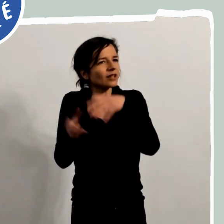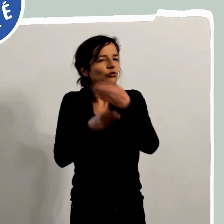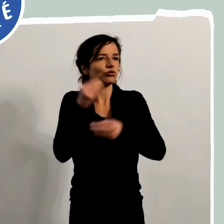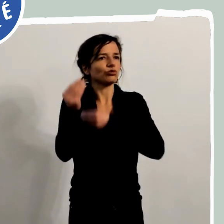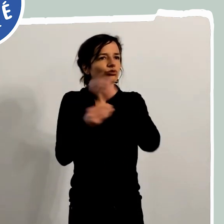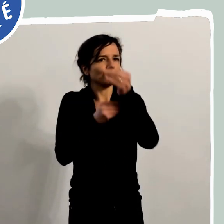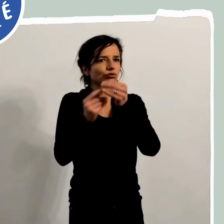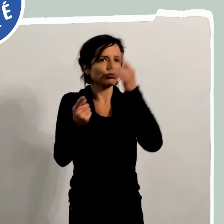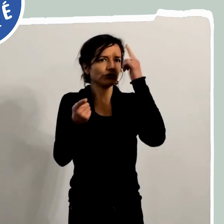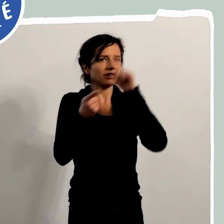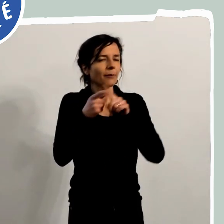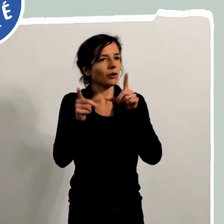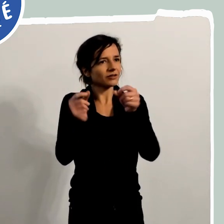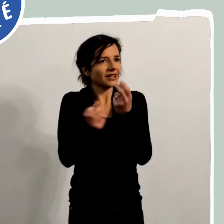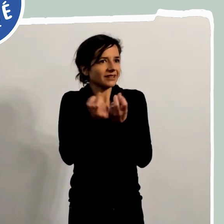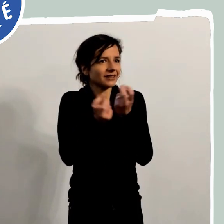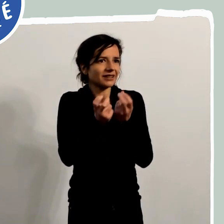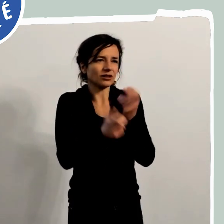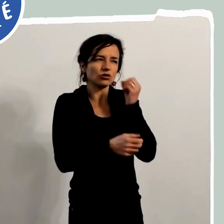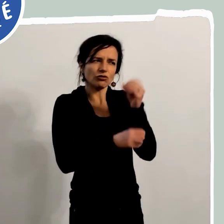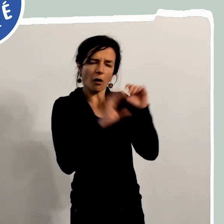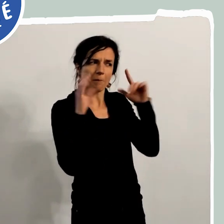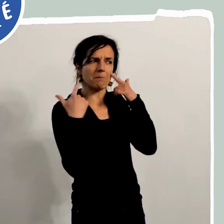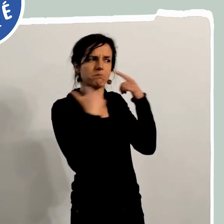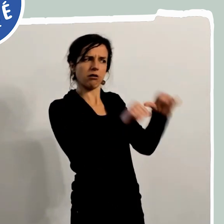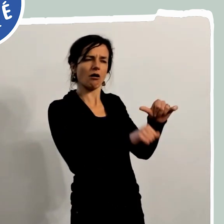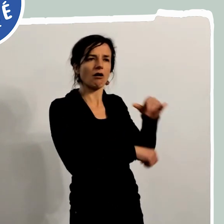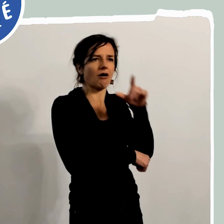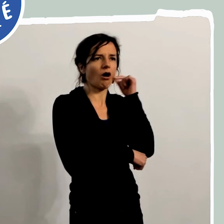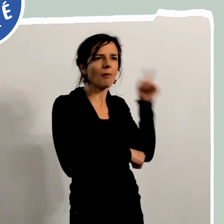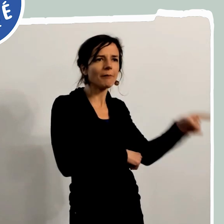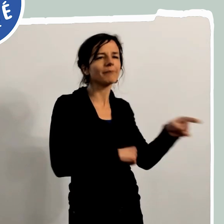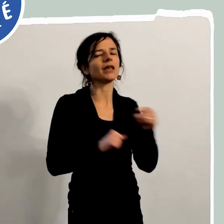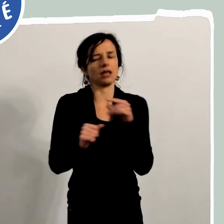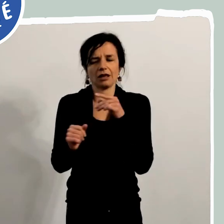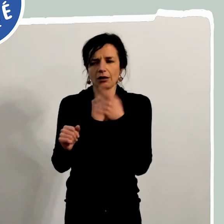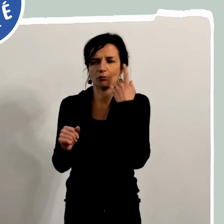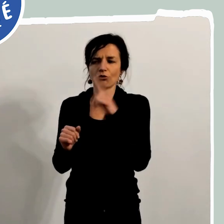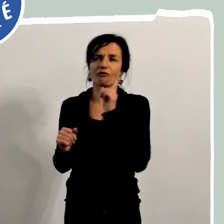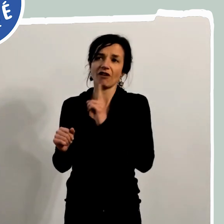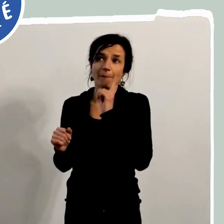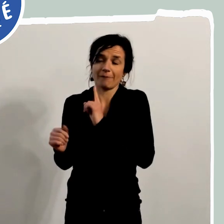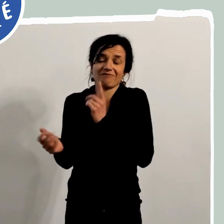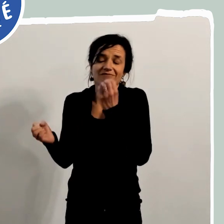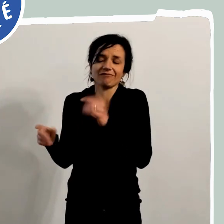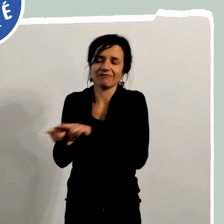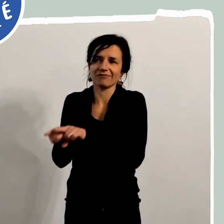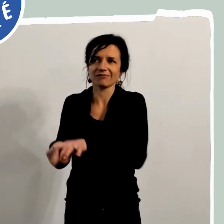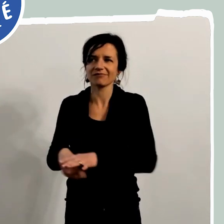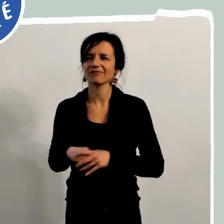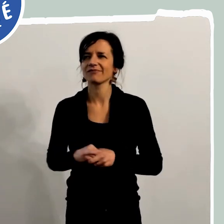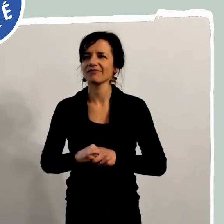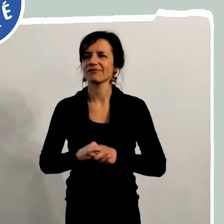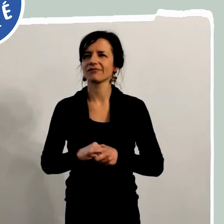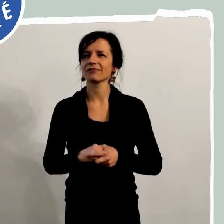est mieux identifié chez l'homme, mais du côté féminin, c'est aussi la réalité aussi.